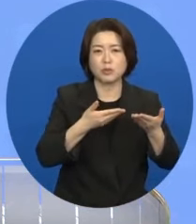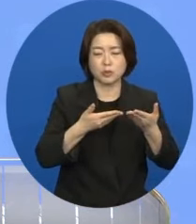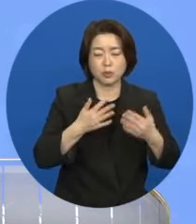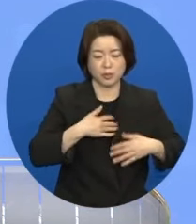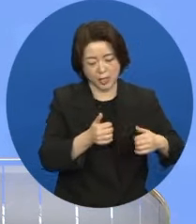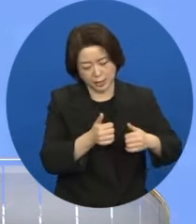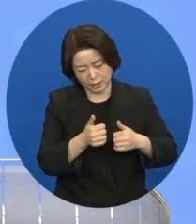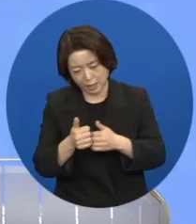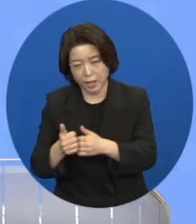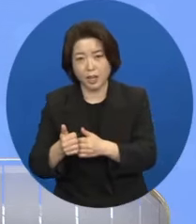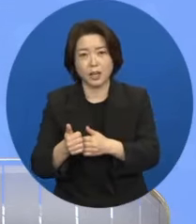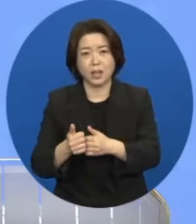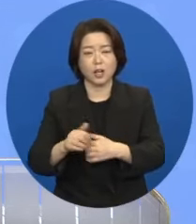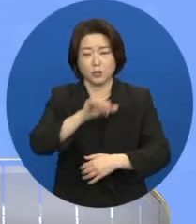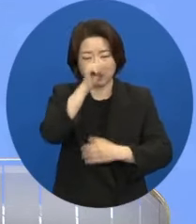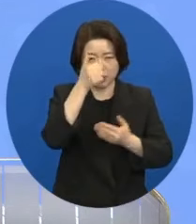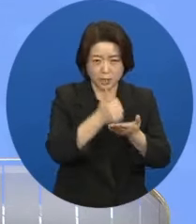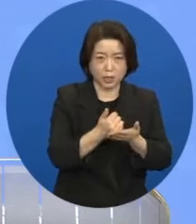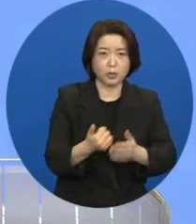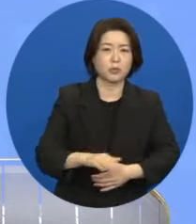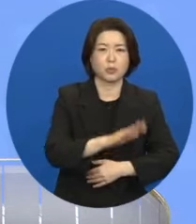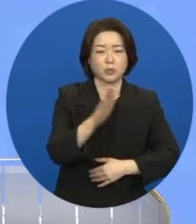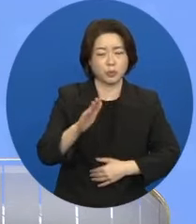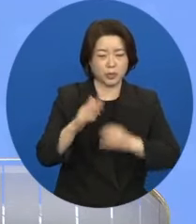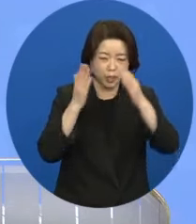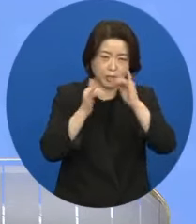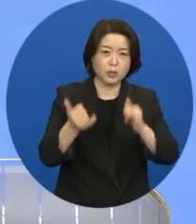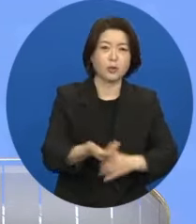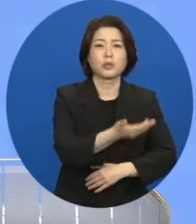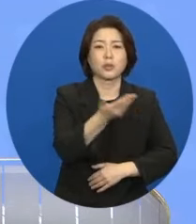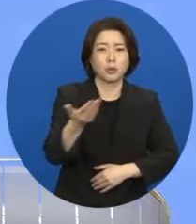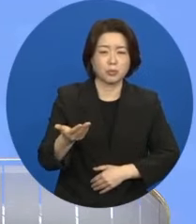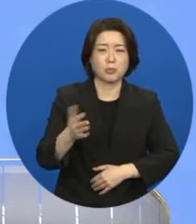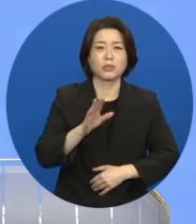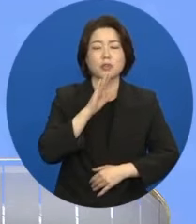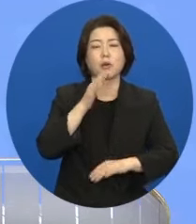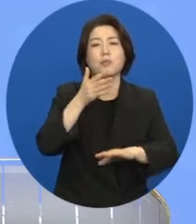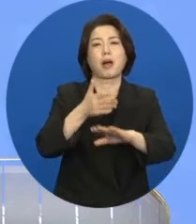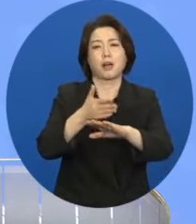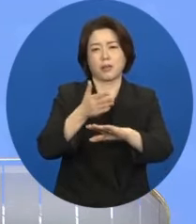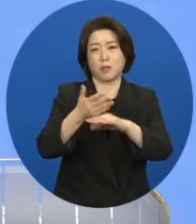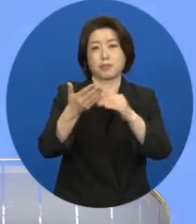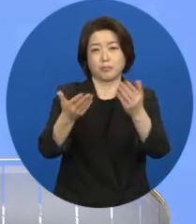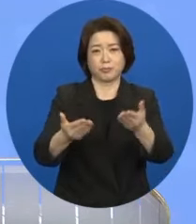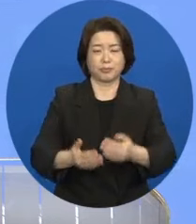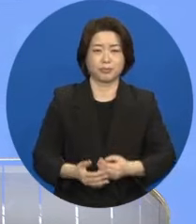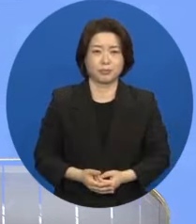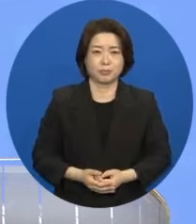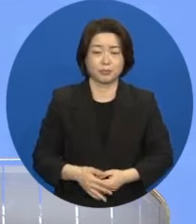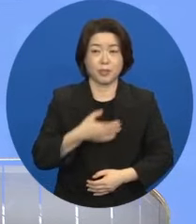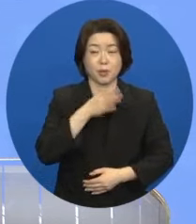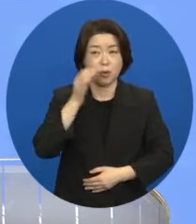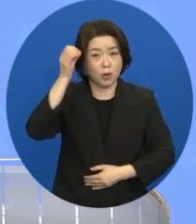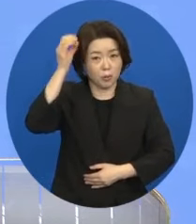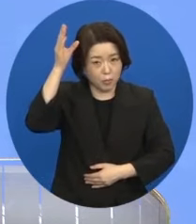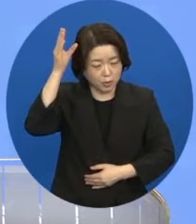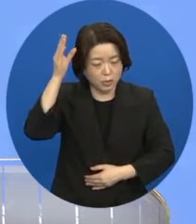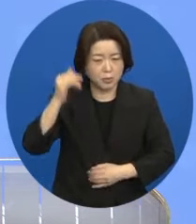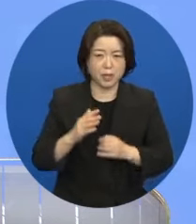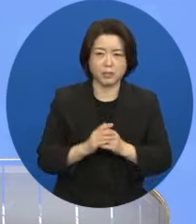따라주시는 우리 장로님들과 또 우리 성도님들께 참 감사합니다 올로 목사님의